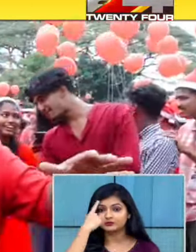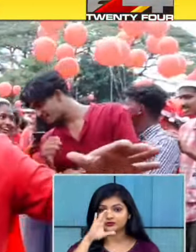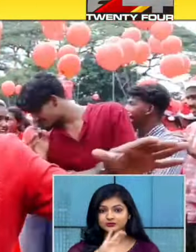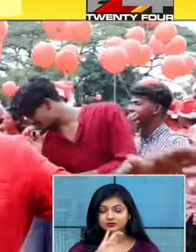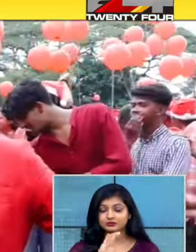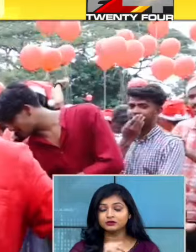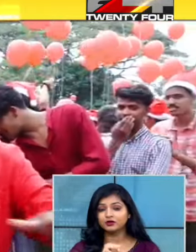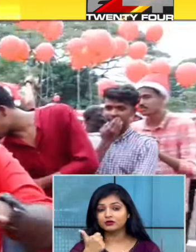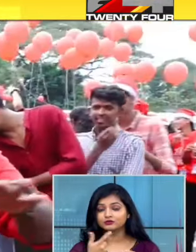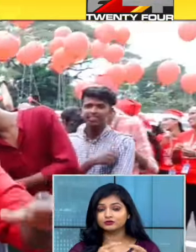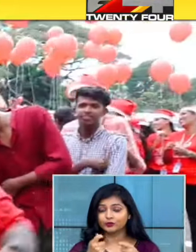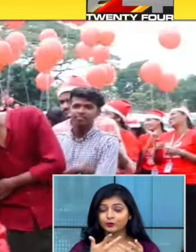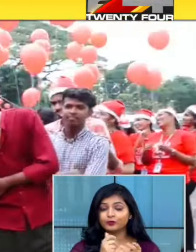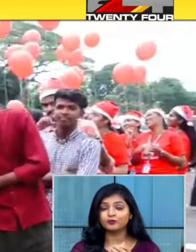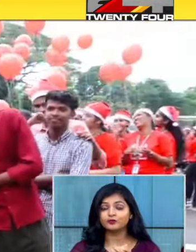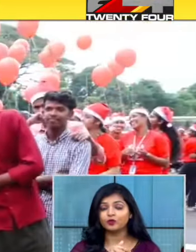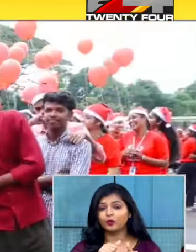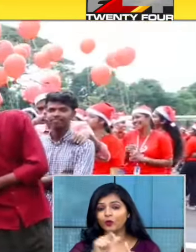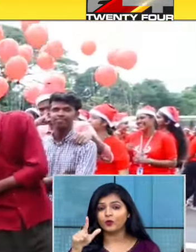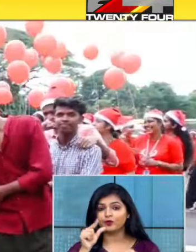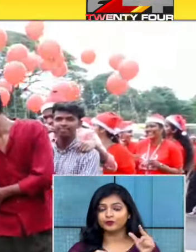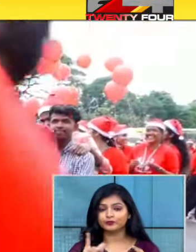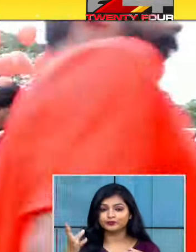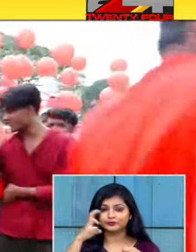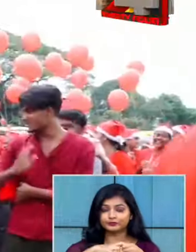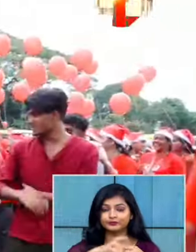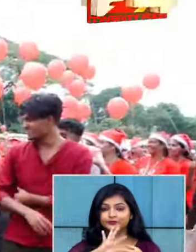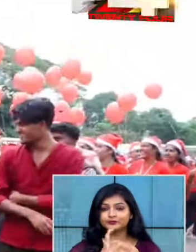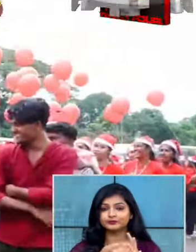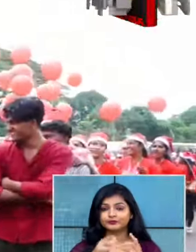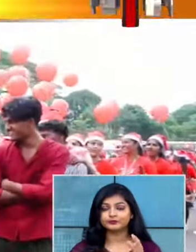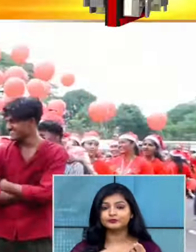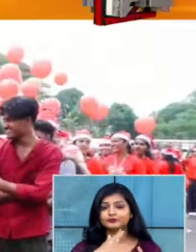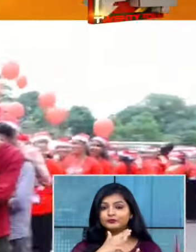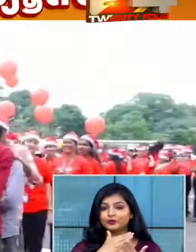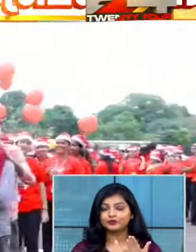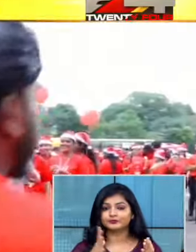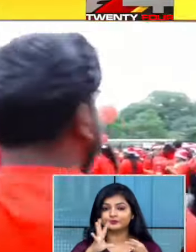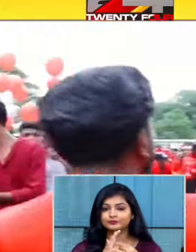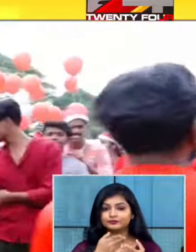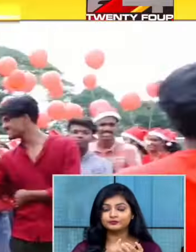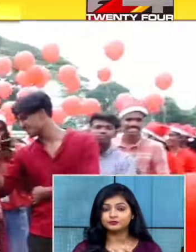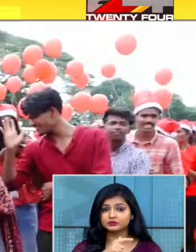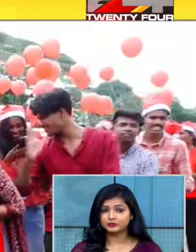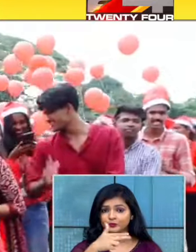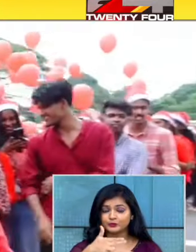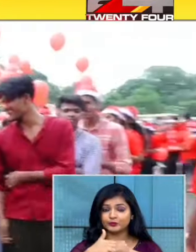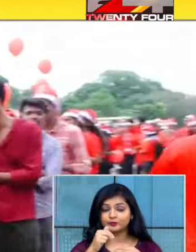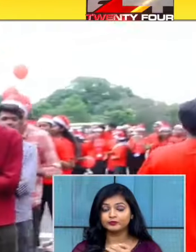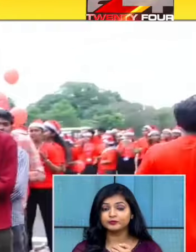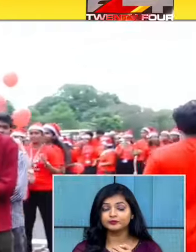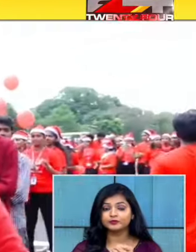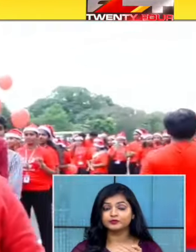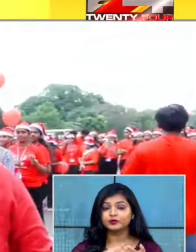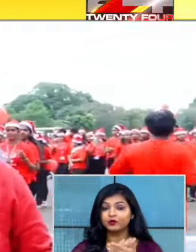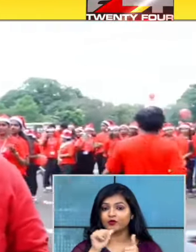അതുപോലെ തന്നെ മറ്റ് സ്ഥാപനങ്ങൾ, അവിടെയുള്ള എല്ലാ ആളുകളും കൂടിയാണ് ഈ ഒരു ചടങ്ങ് സംഘടിപ്പിച്ചിരിക്കുന്നത്. അല്പസമയത്തിനുള്ളിൽ തന്നെ മാമൻ മാപ്പിള